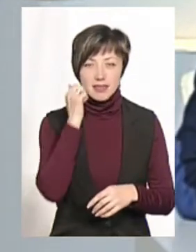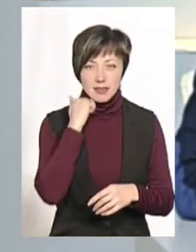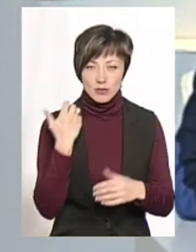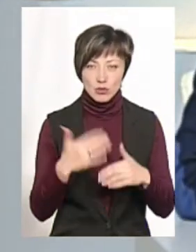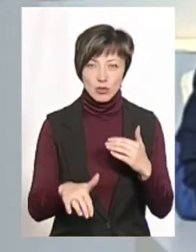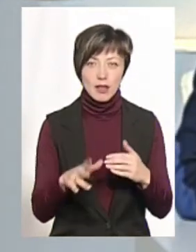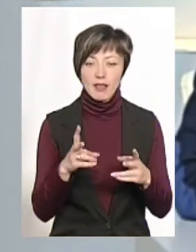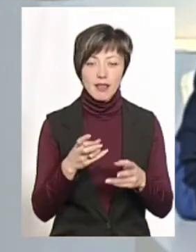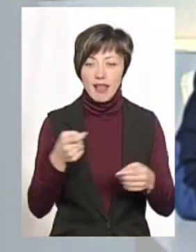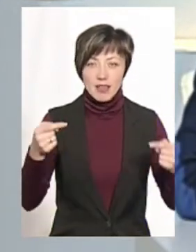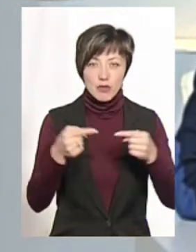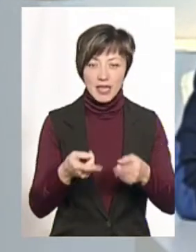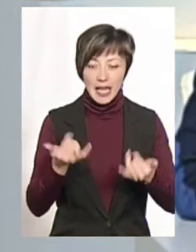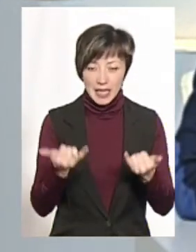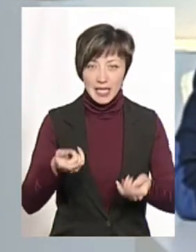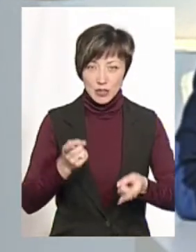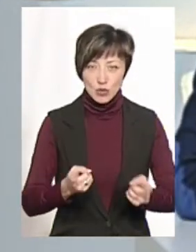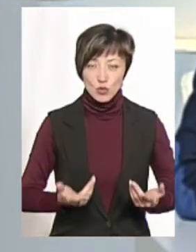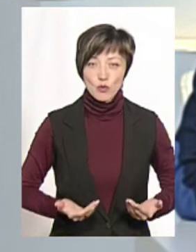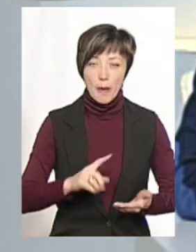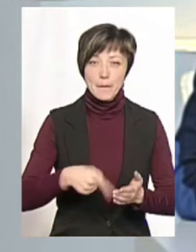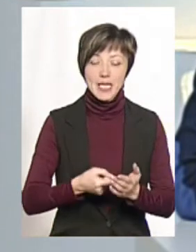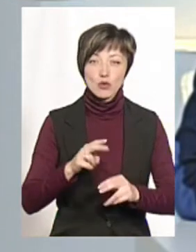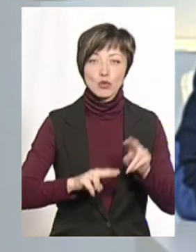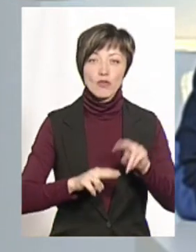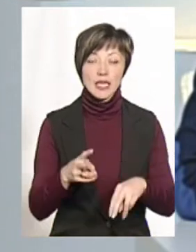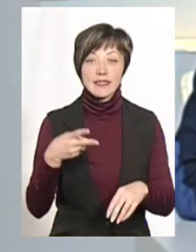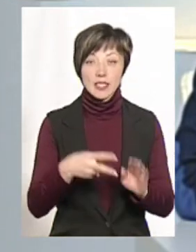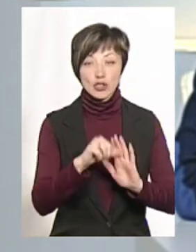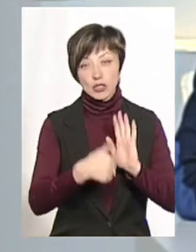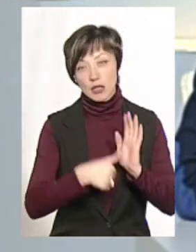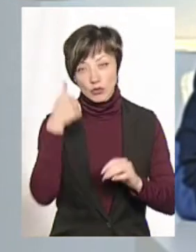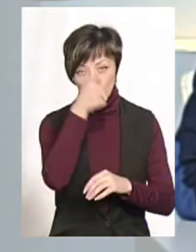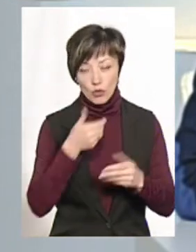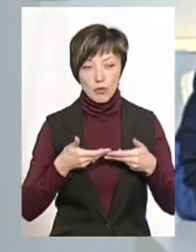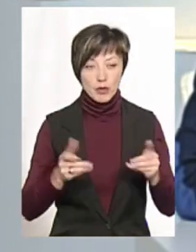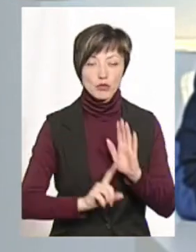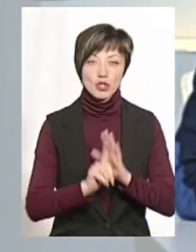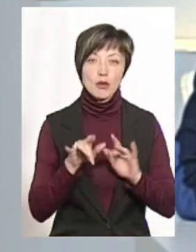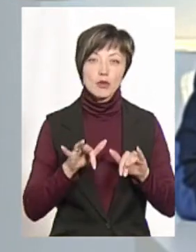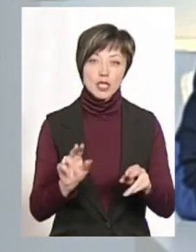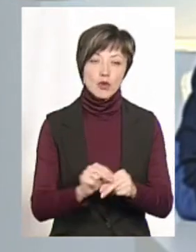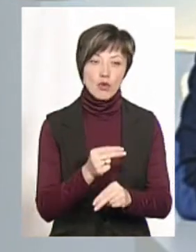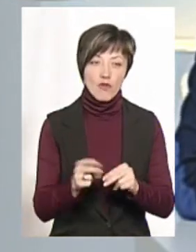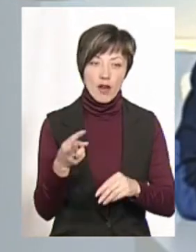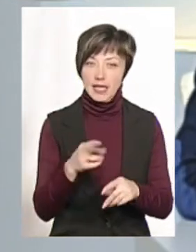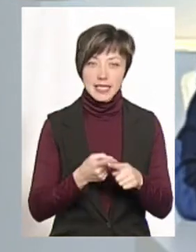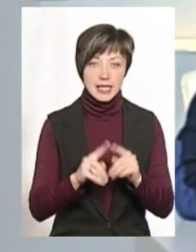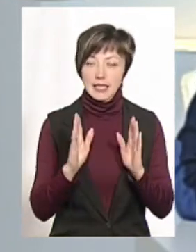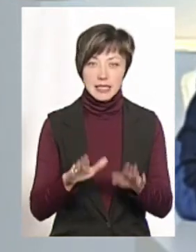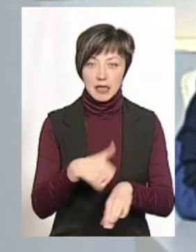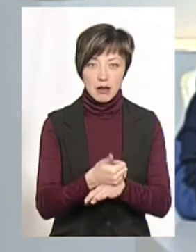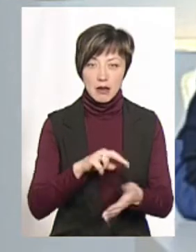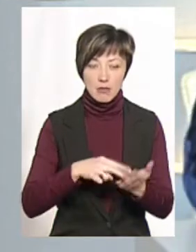по суті, існуючому містобудуванню. Ну і з 2016 року ми розпочали процес коригування. І це не